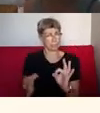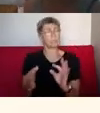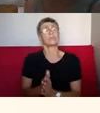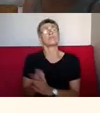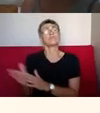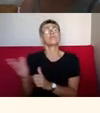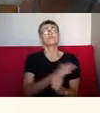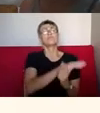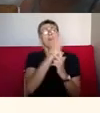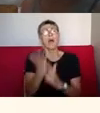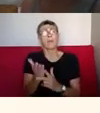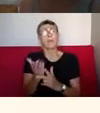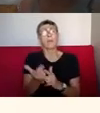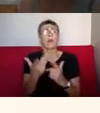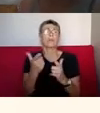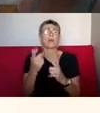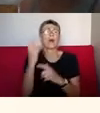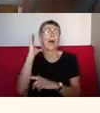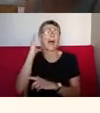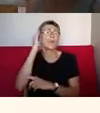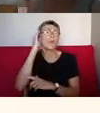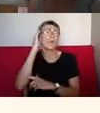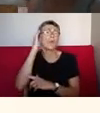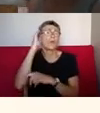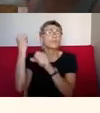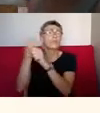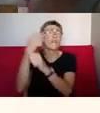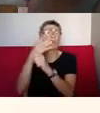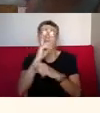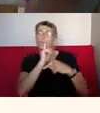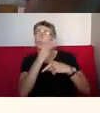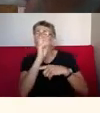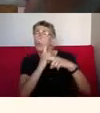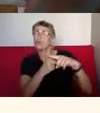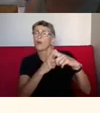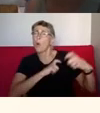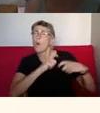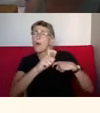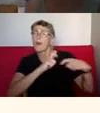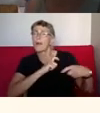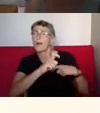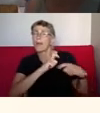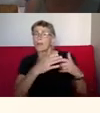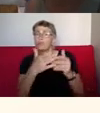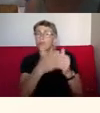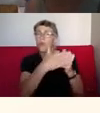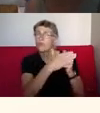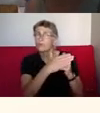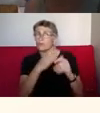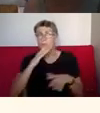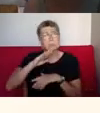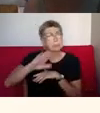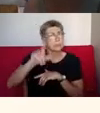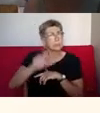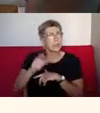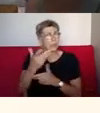passé à un spot radio qui visait, lui, plutôt les collègues, avec de nouveau l'aspect les travailleurs handicapés ont des compétences,